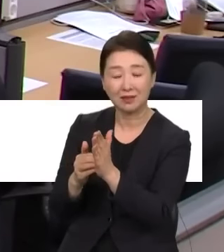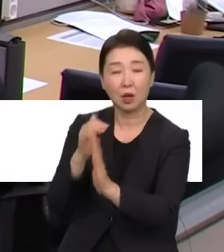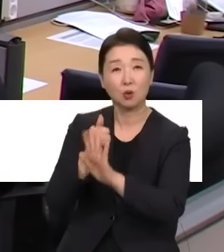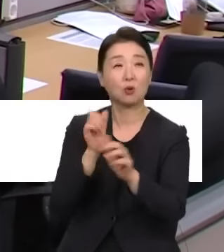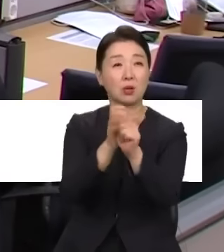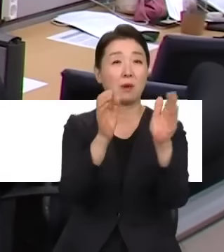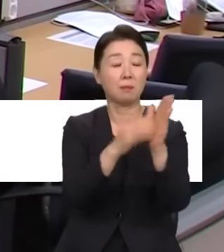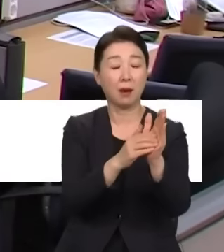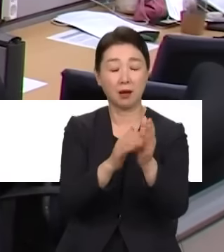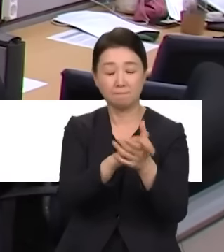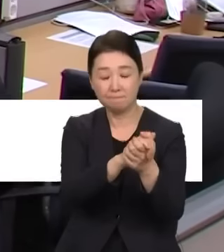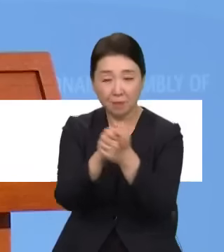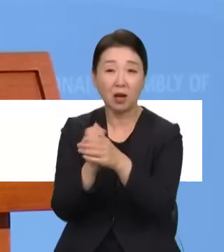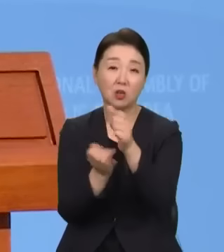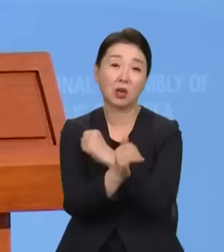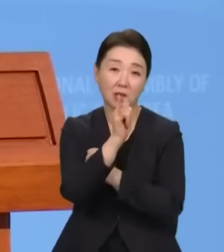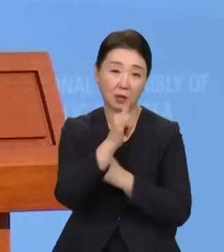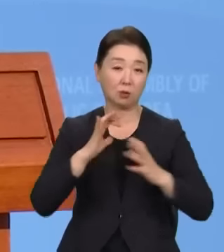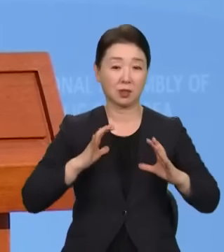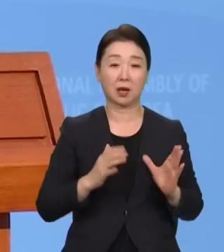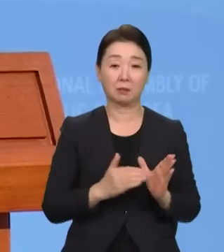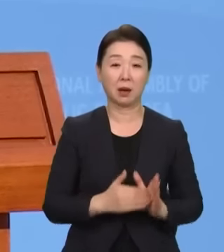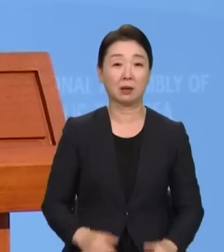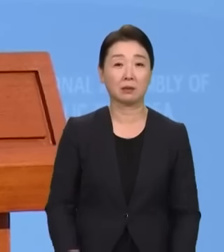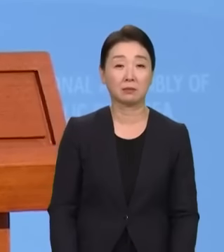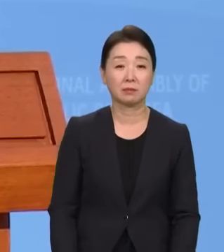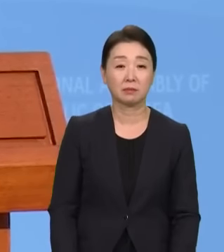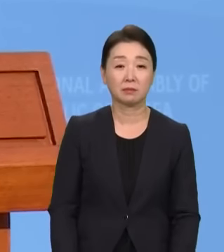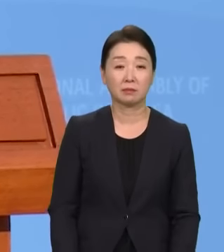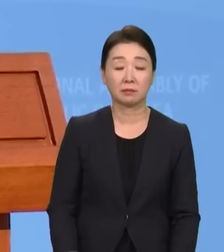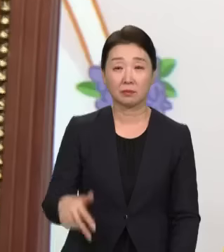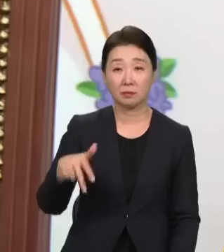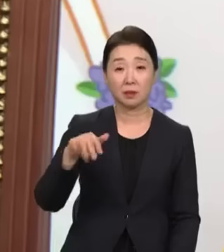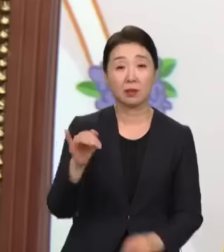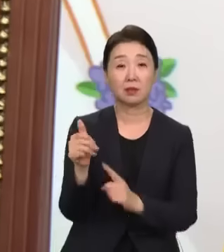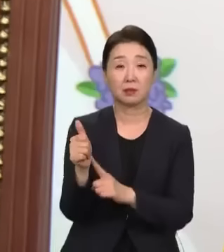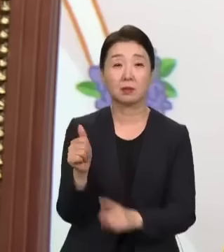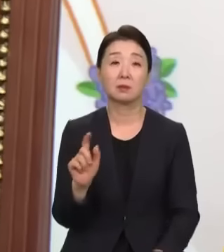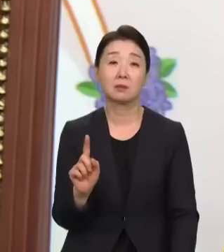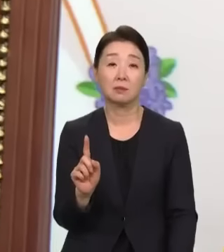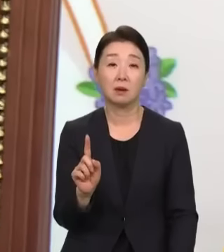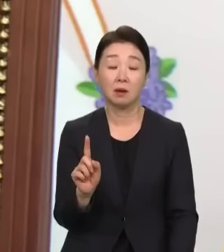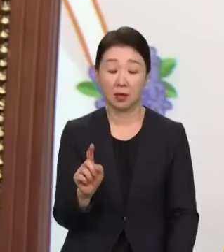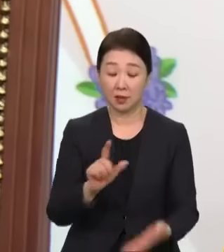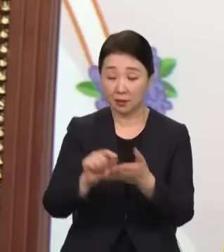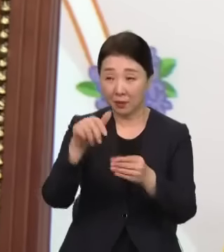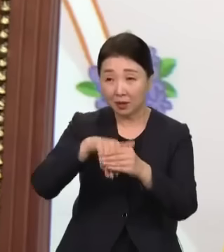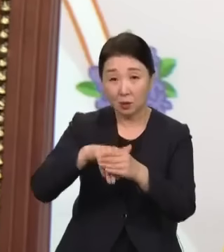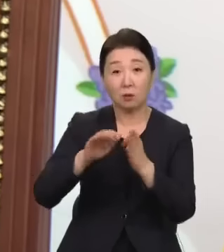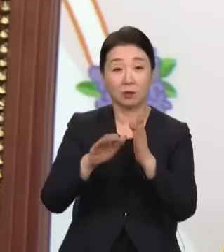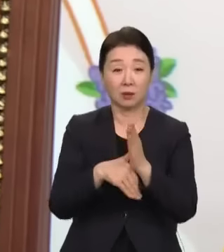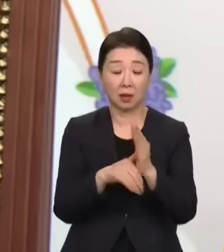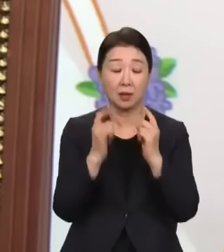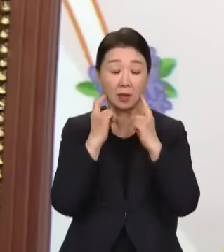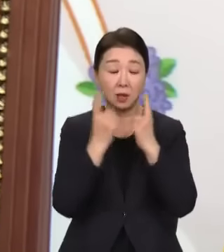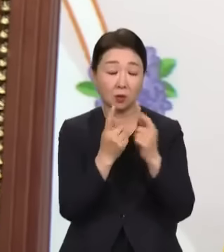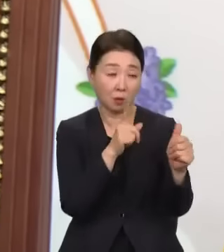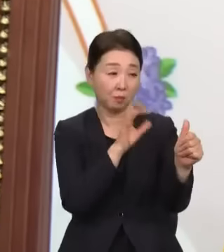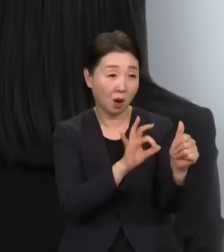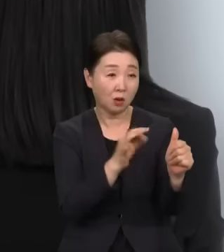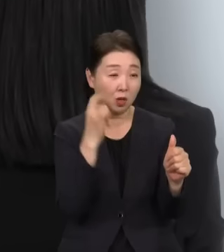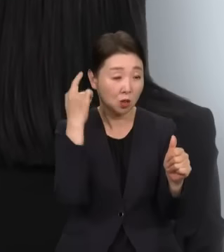과시한 걸로도 전해졌습니다. 실제 지 원장은 지난 2022년 지방선거에서 개인적으로 명 씨에게 여론조사를